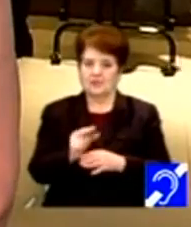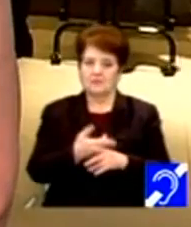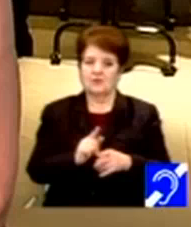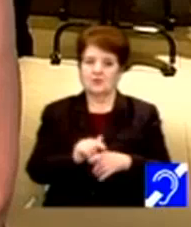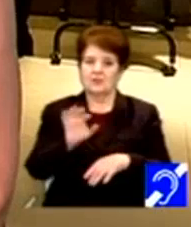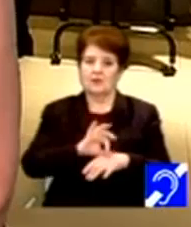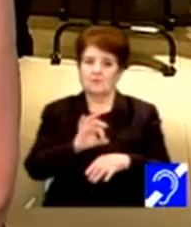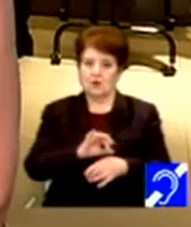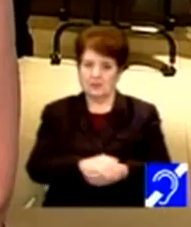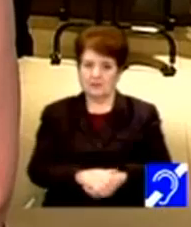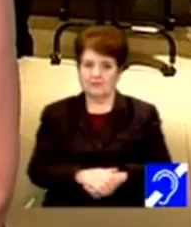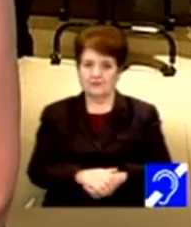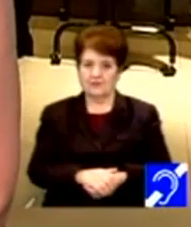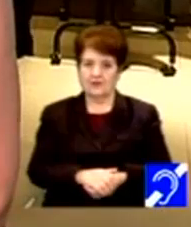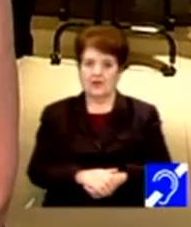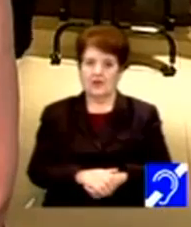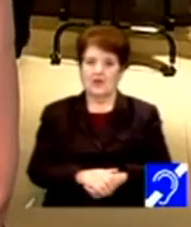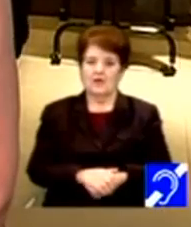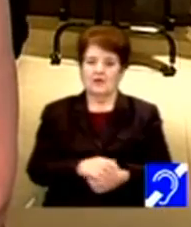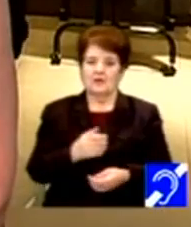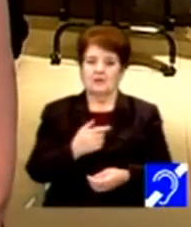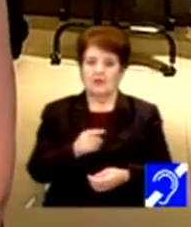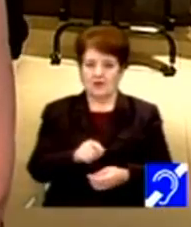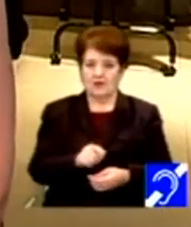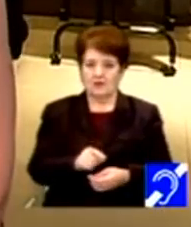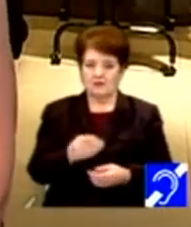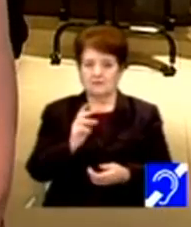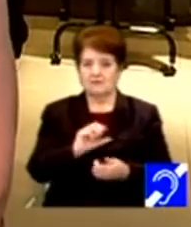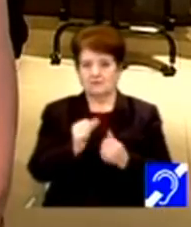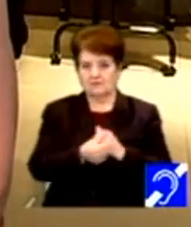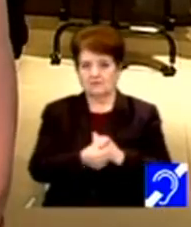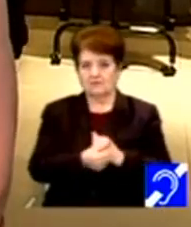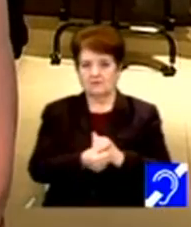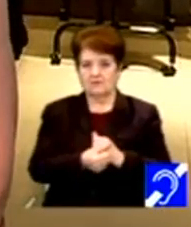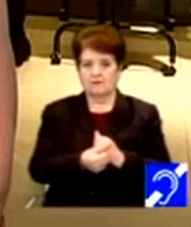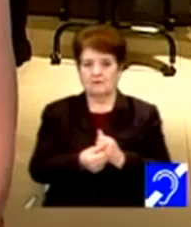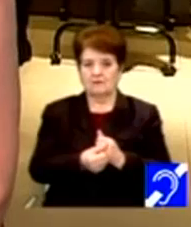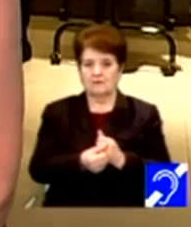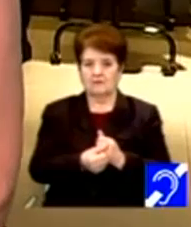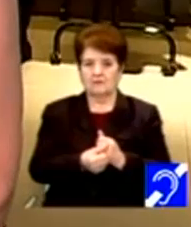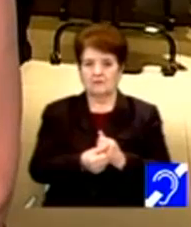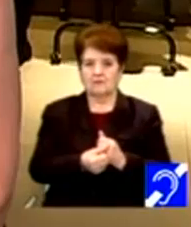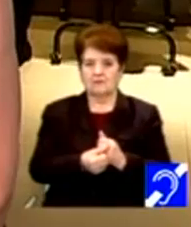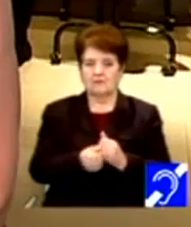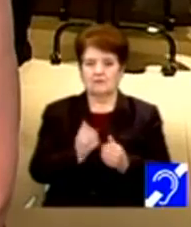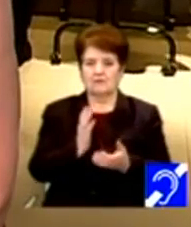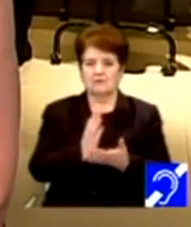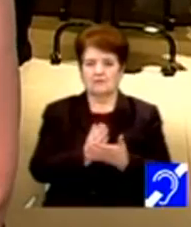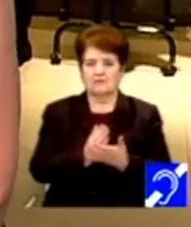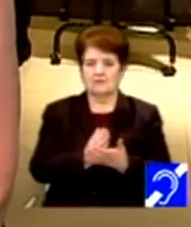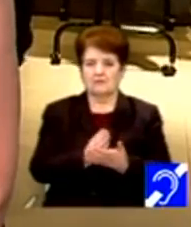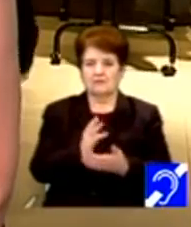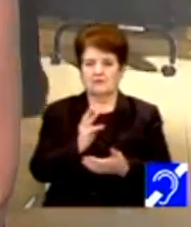boală, un tratament care modifică gena lipsă, se numește Zolgensma